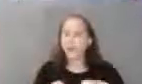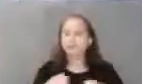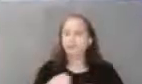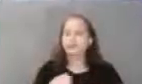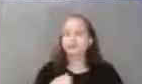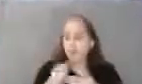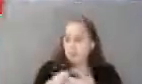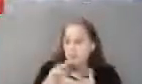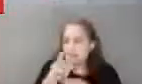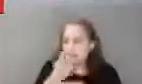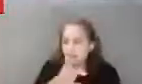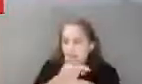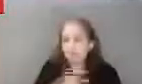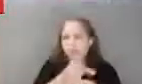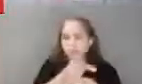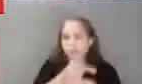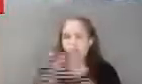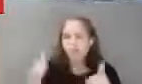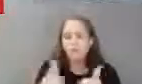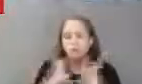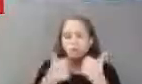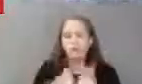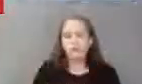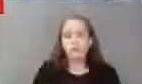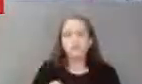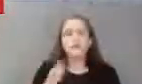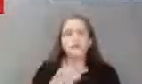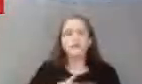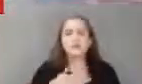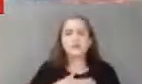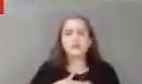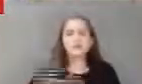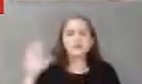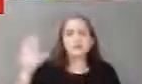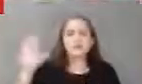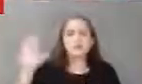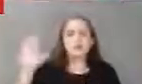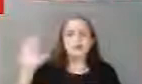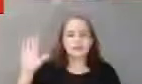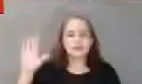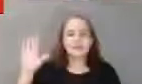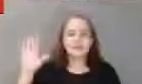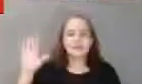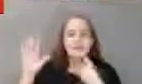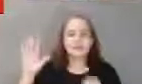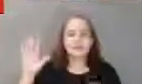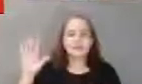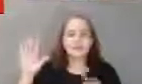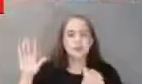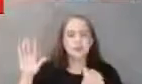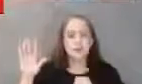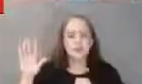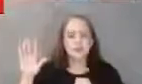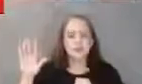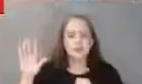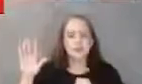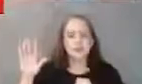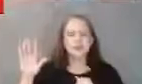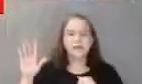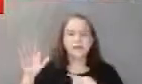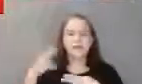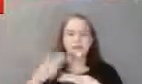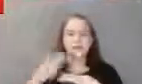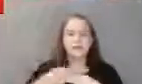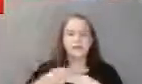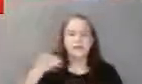sayang na! Okay. Diretso na, diretso, diretso! Darling. Ayan po, talaga sinisiguro natin na talagang tuloy-tuloy